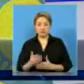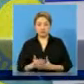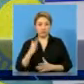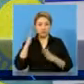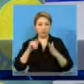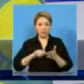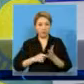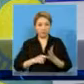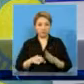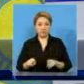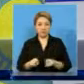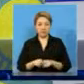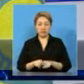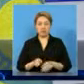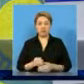ойымыз, мақсатымыз,